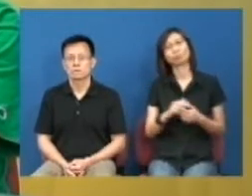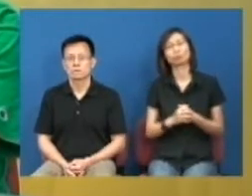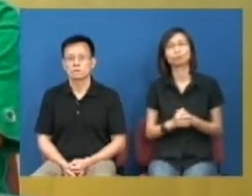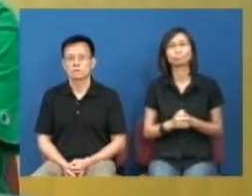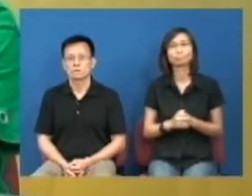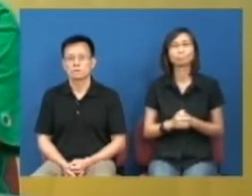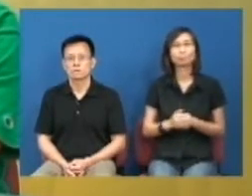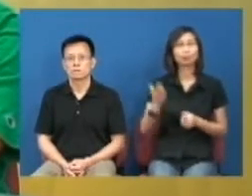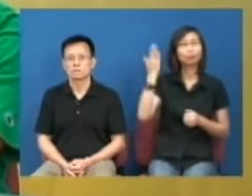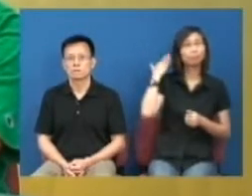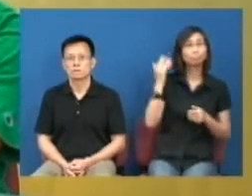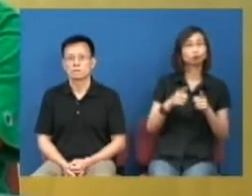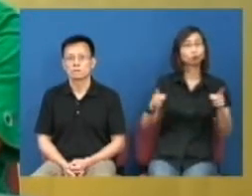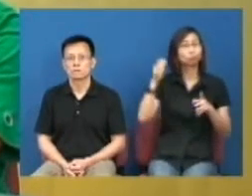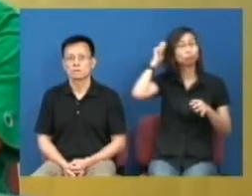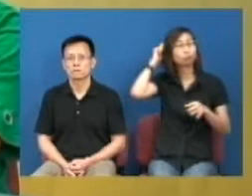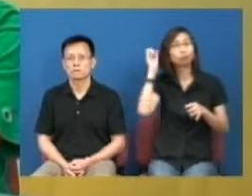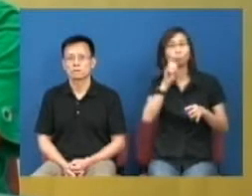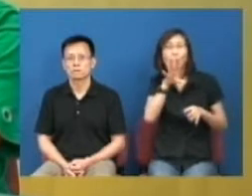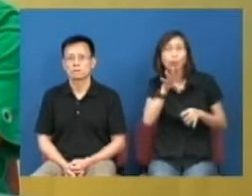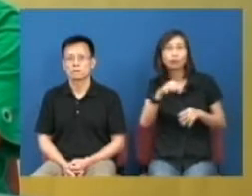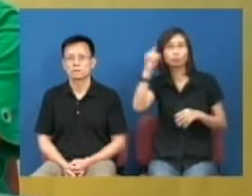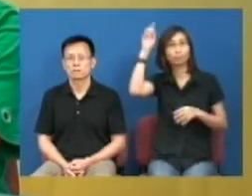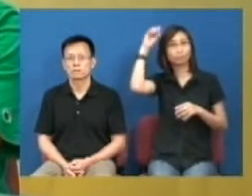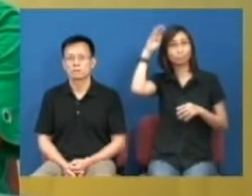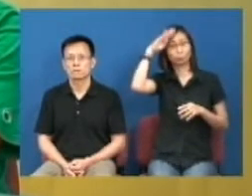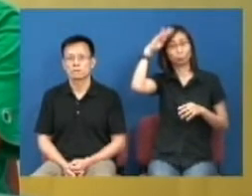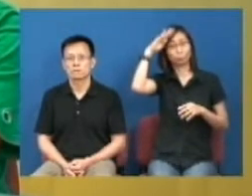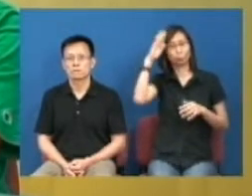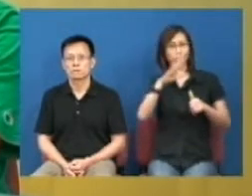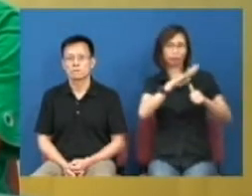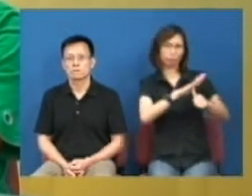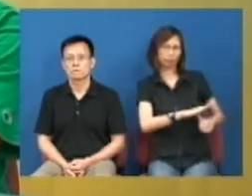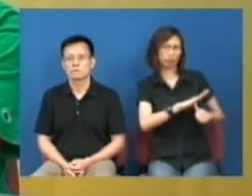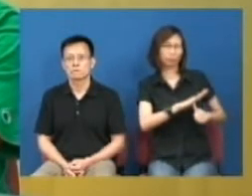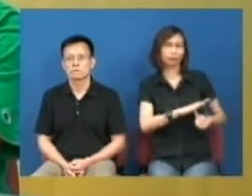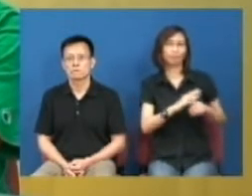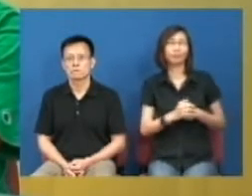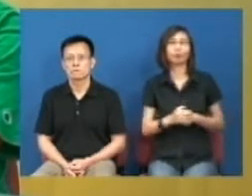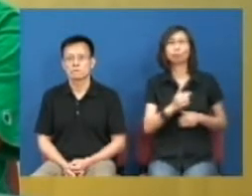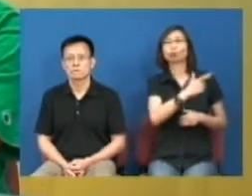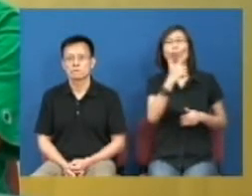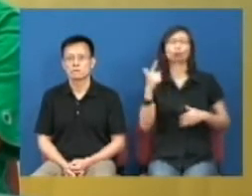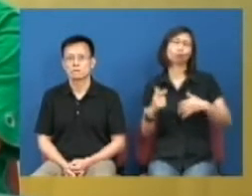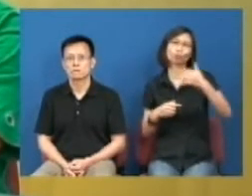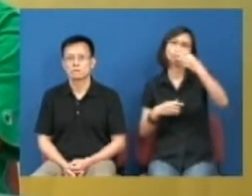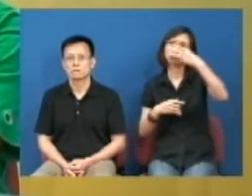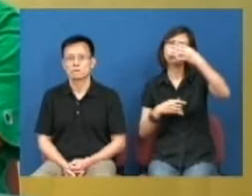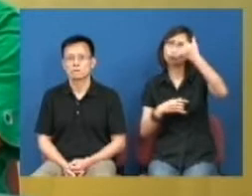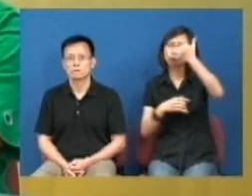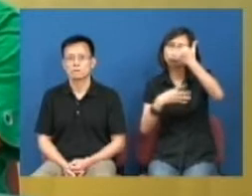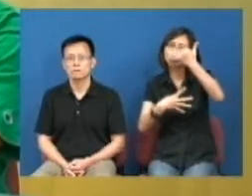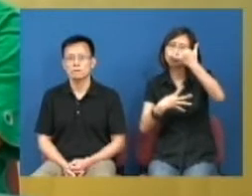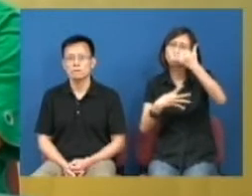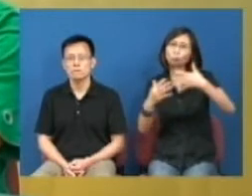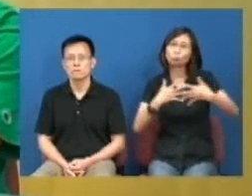即係警方打壓啊，又或者其實六四事件咁多年嘅悼念活動都可以作為即係政府對依一個即